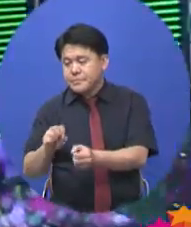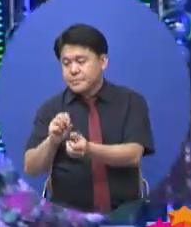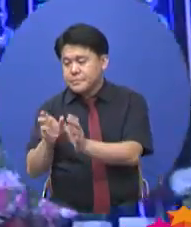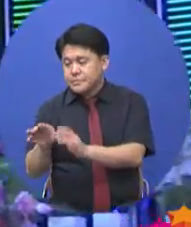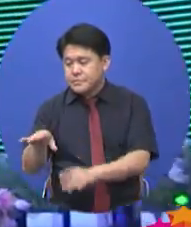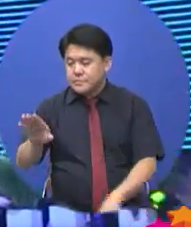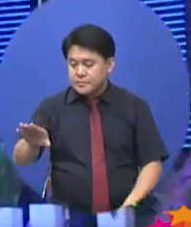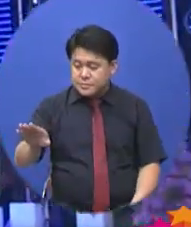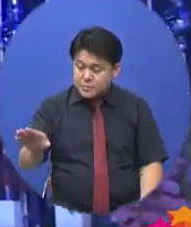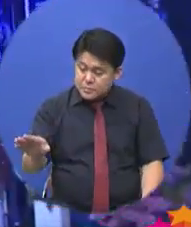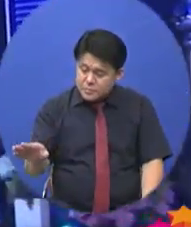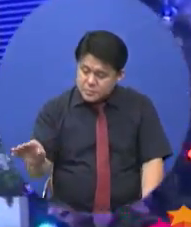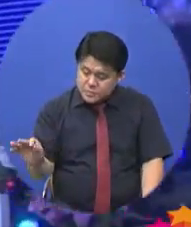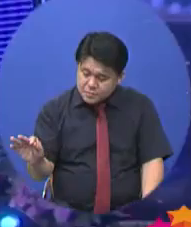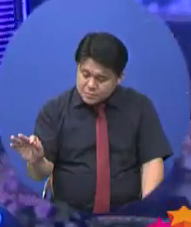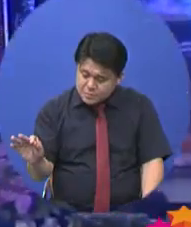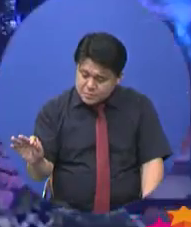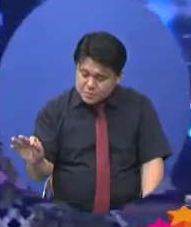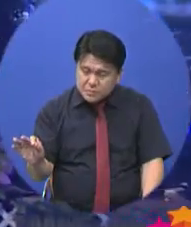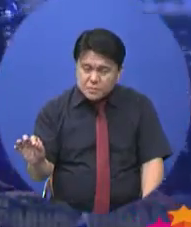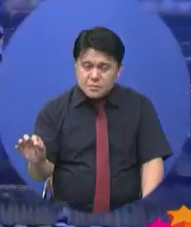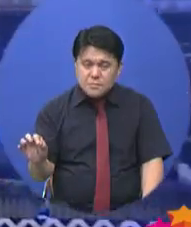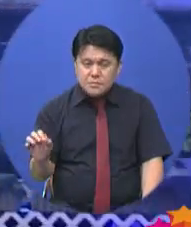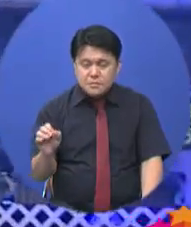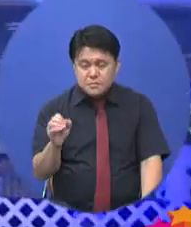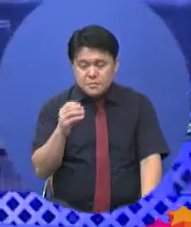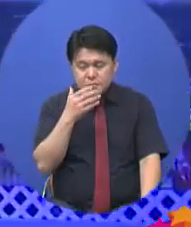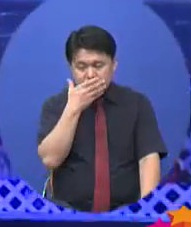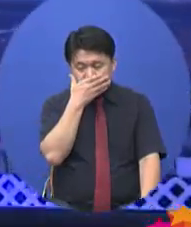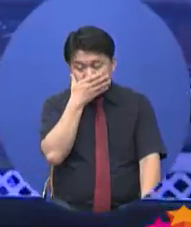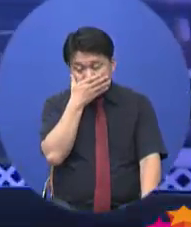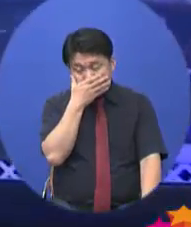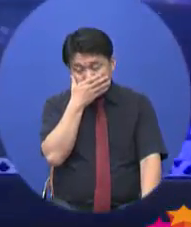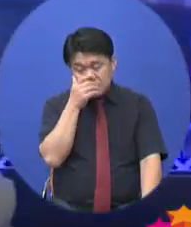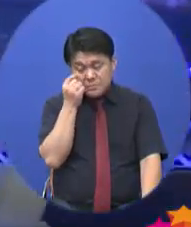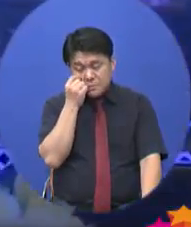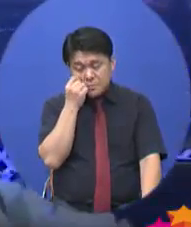자식은 매 만지며